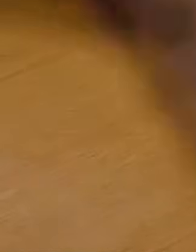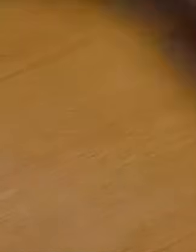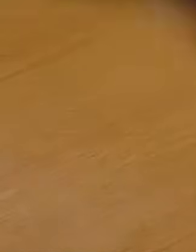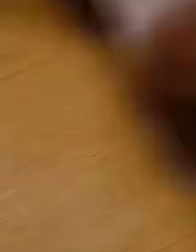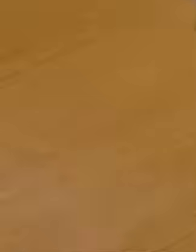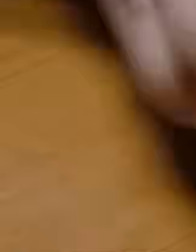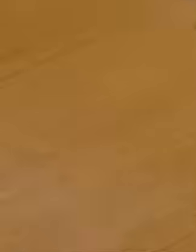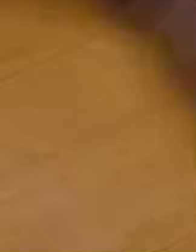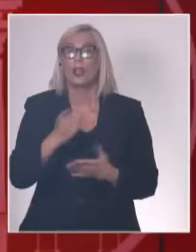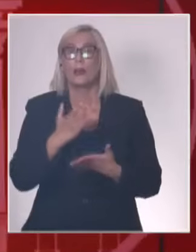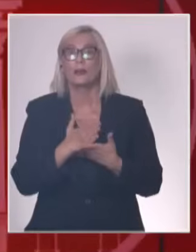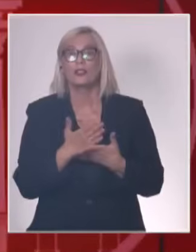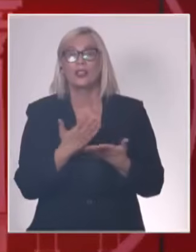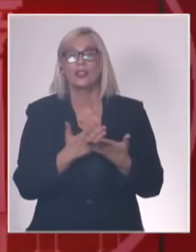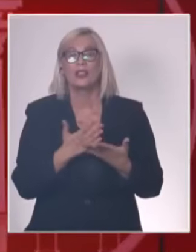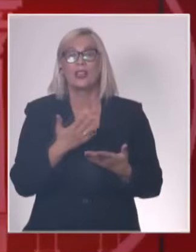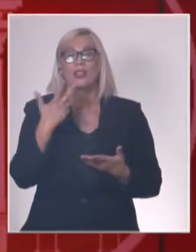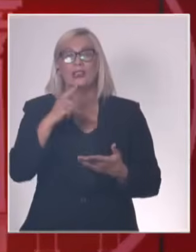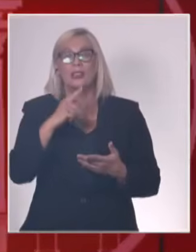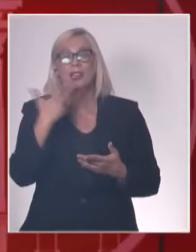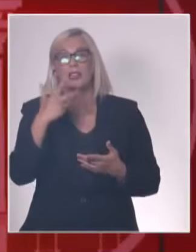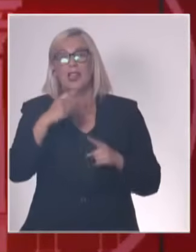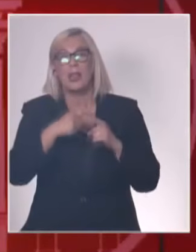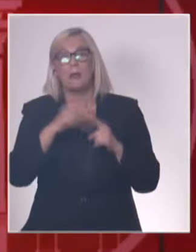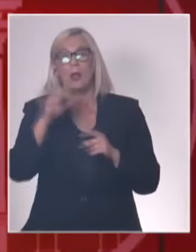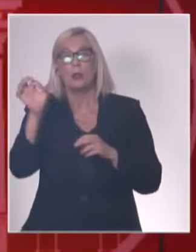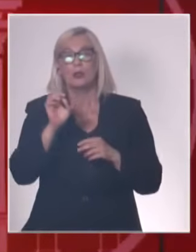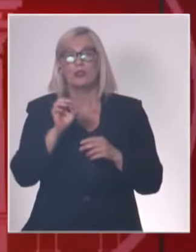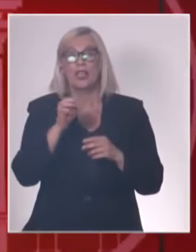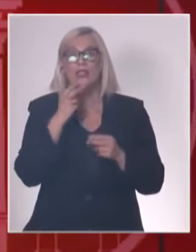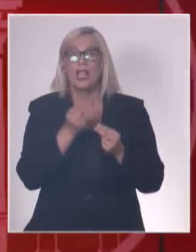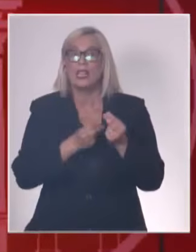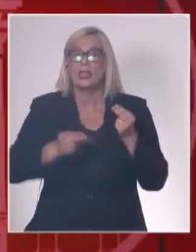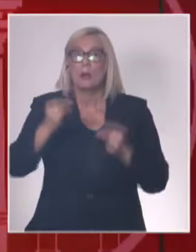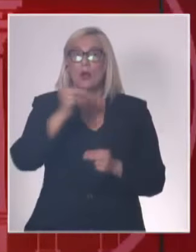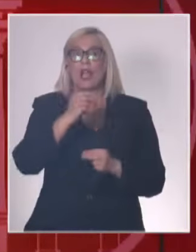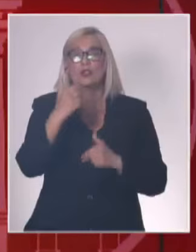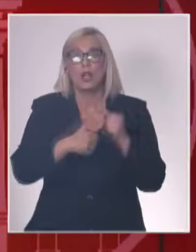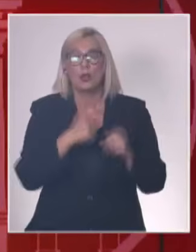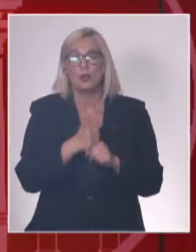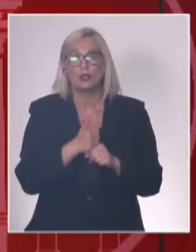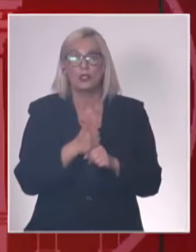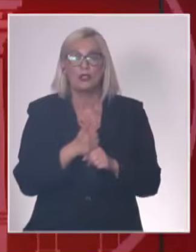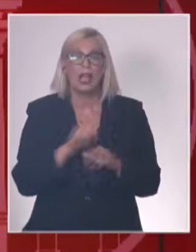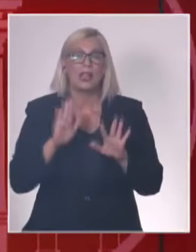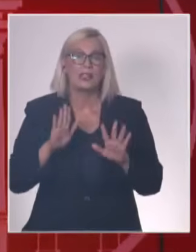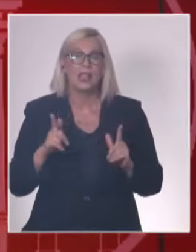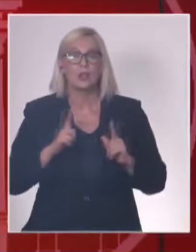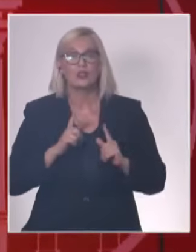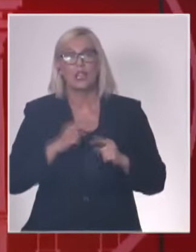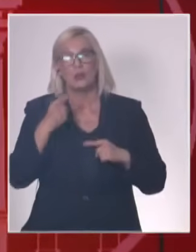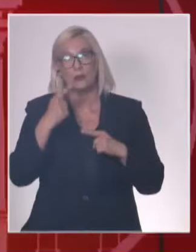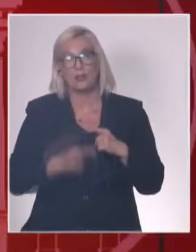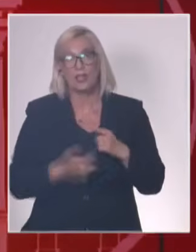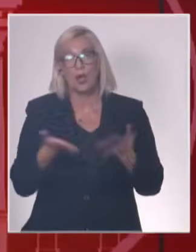Нашата проекција беше дека меѓу 3 и 3,5% на годишно ниво ќе се движи инфлацијата и таа отприлика очекуваме оваа година тука и да